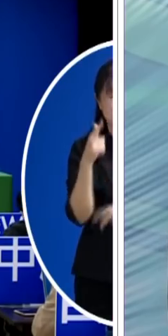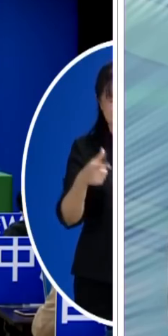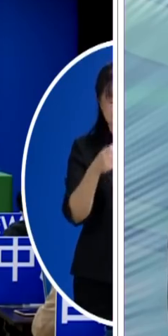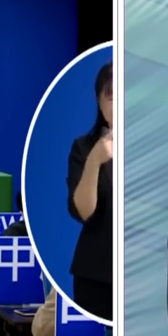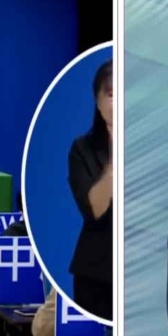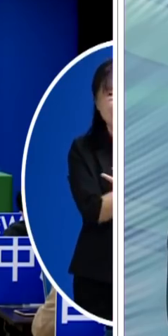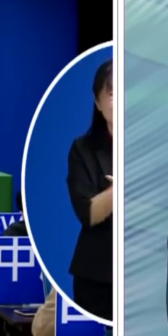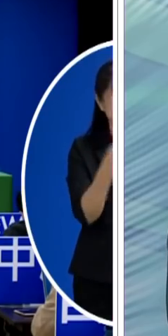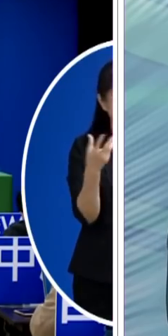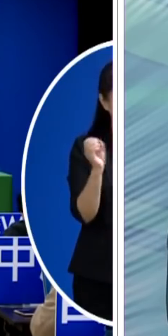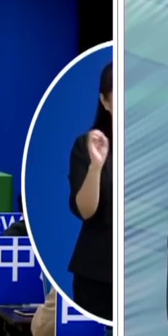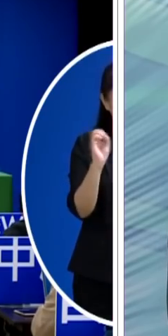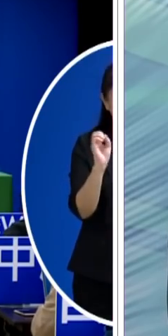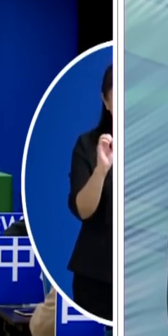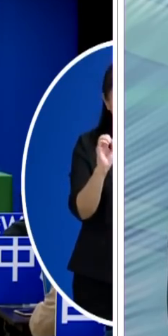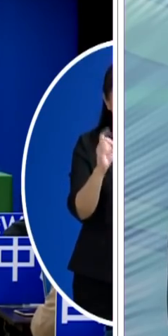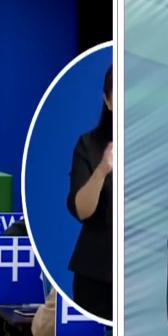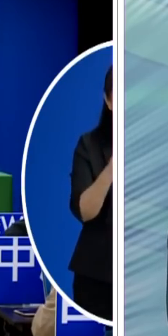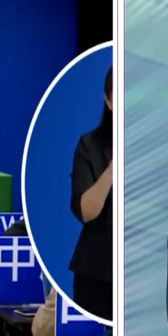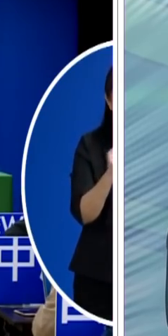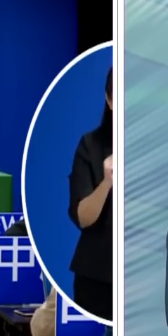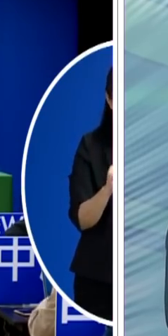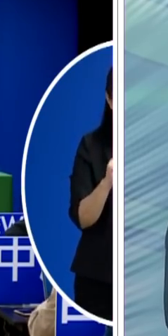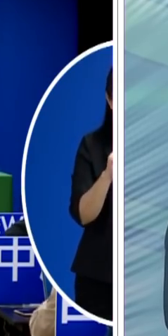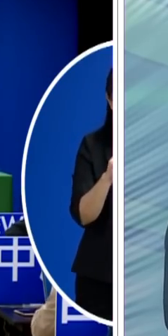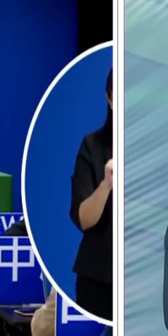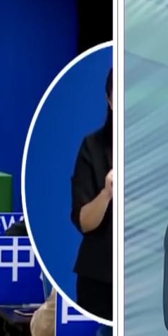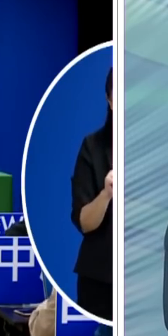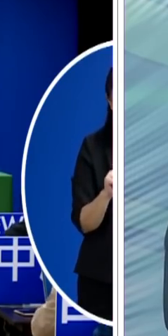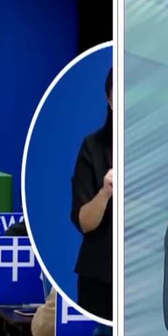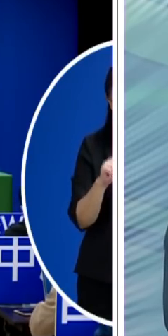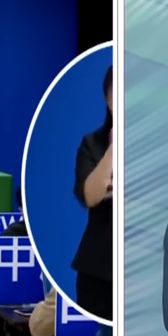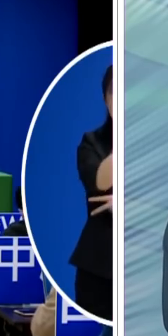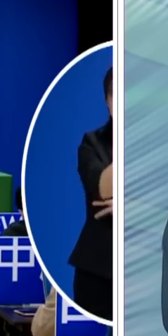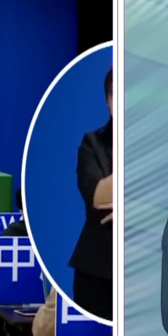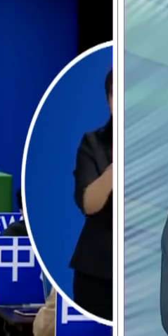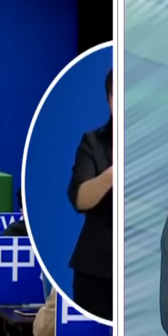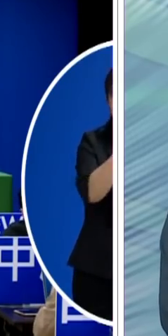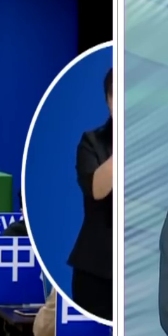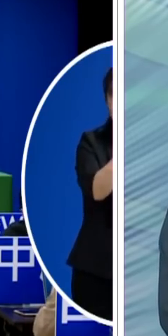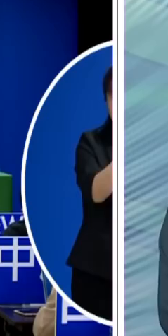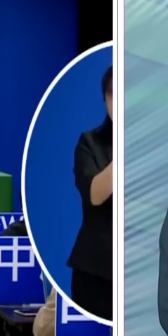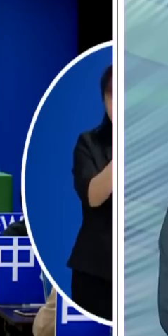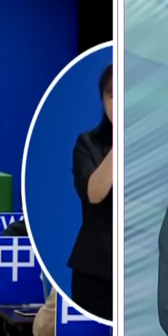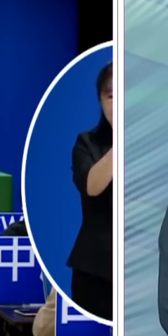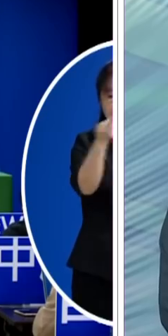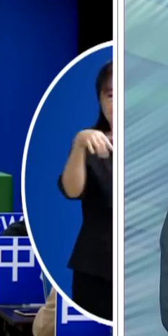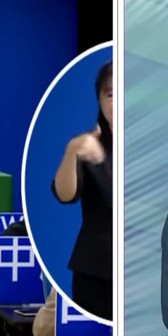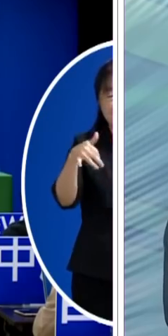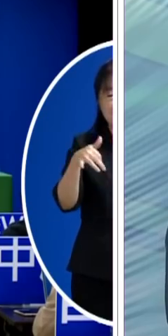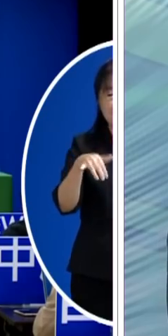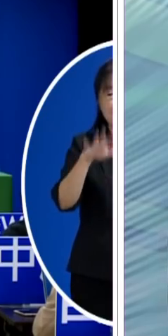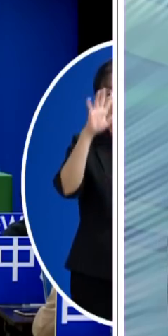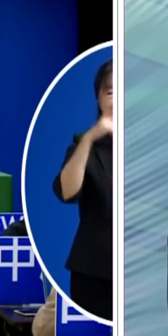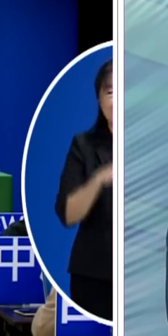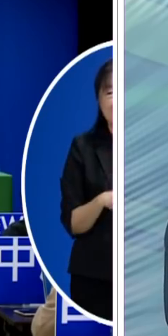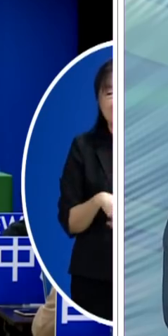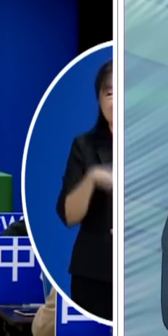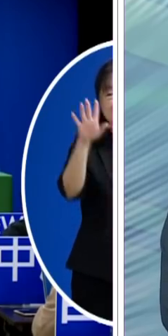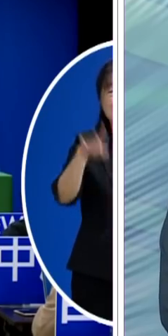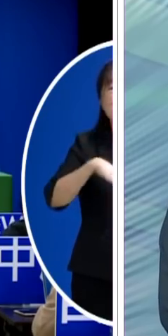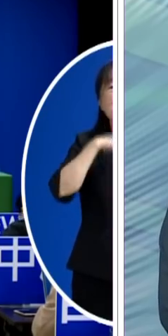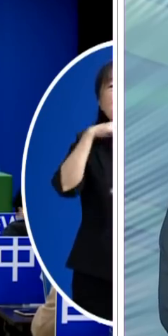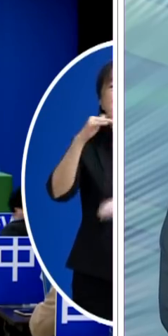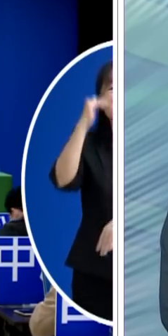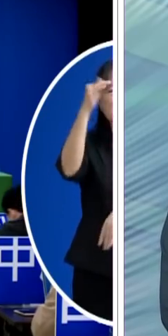到他们想要的疫苗，到底有什么不好？从林静怡到很多其他的人都一直在抹黑 BNT， 连陈时中自己